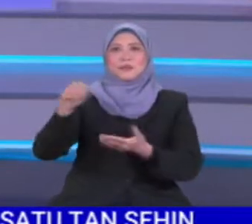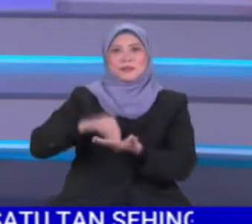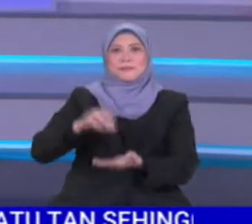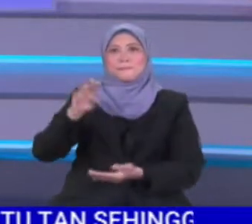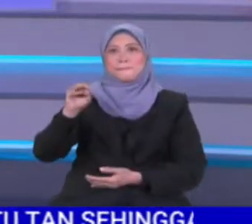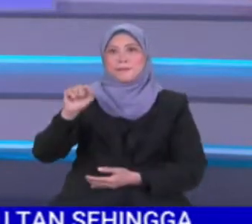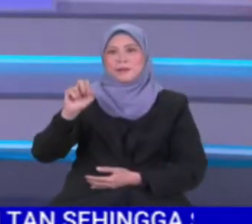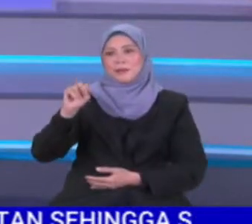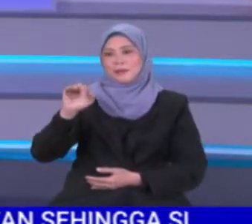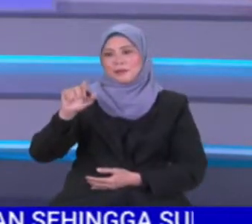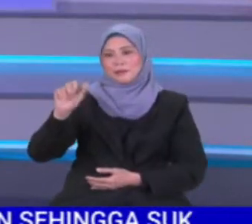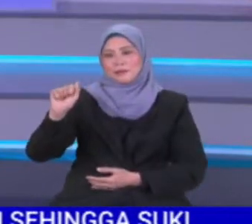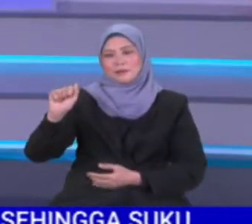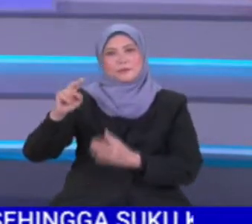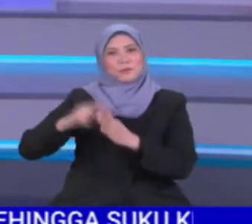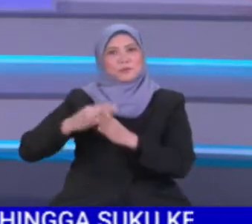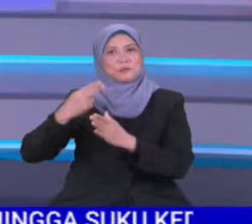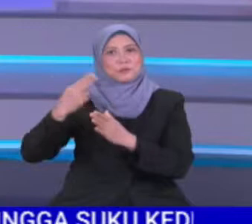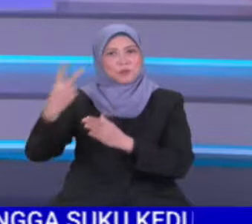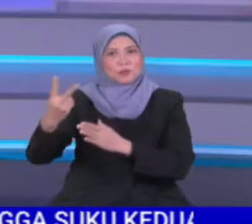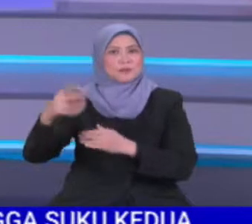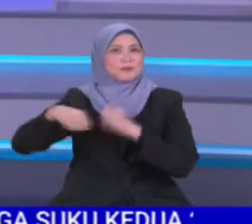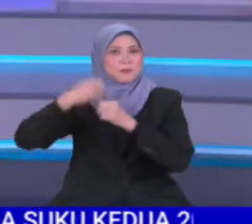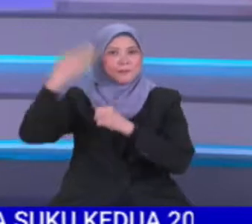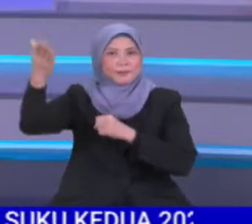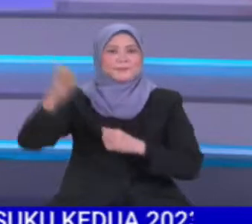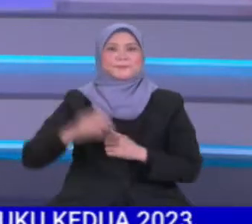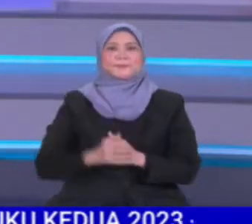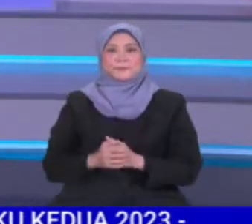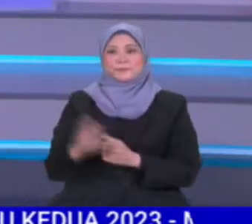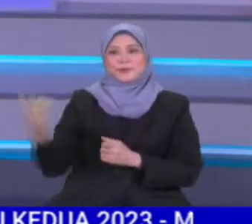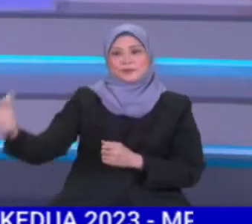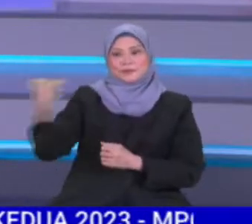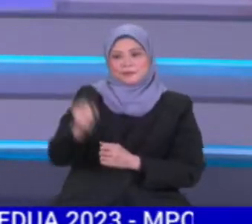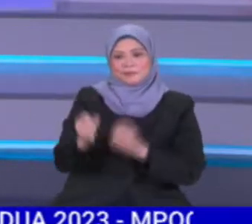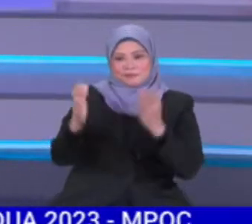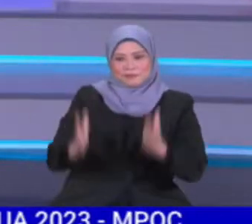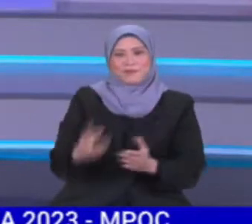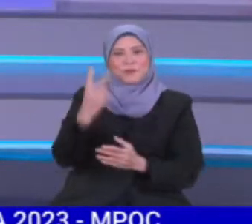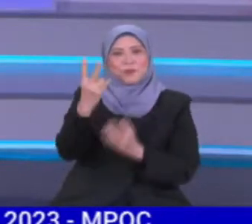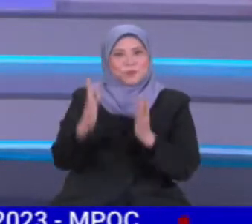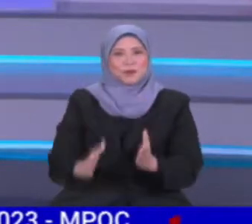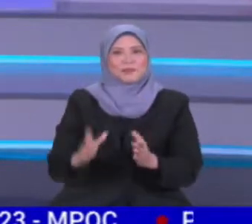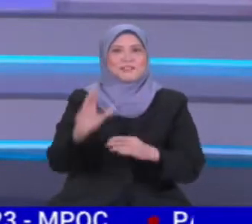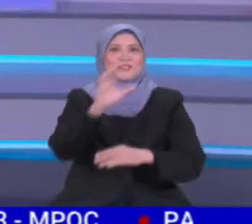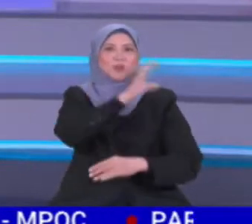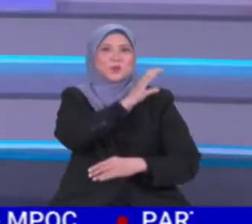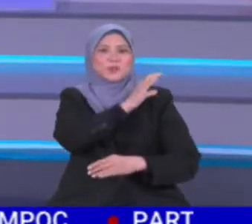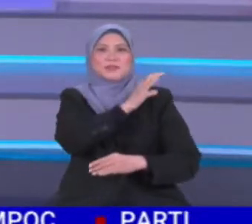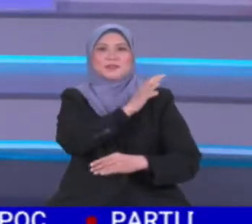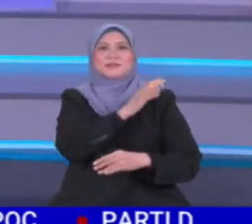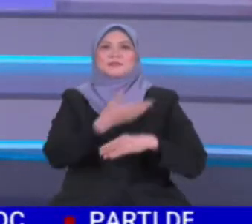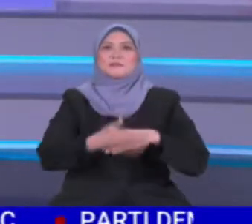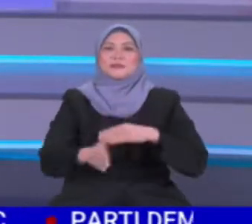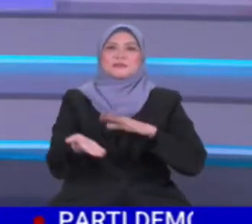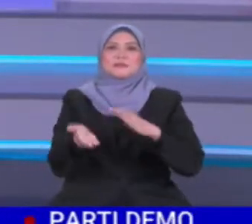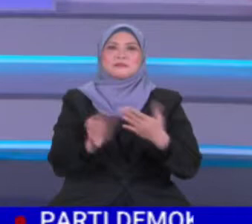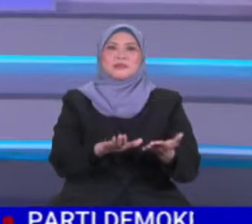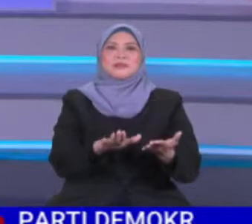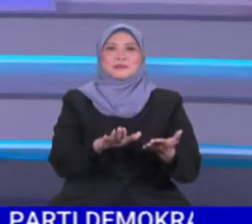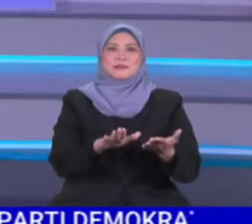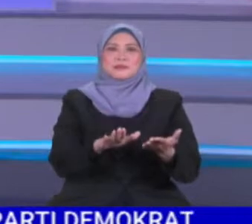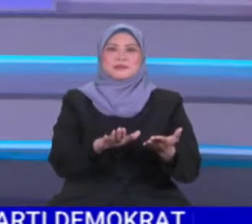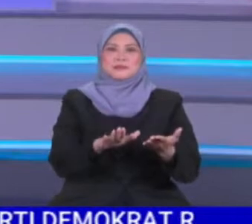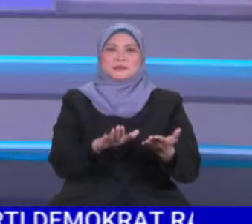Februari tahun depan ini kali pertama bfm berjaya membawa masuk jurlatih dari luar negara selepas kehilangan mendiang katsumih